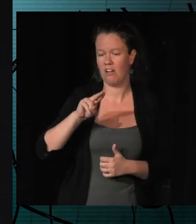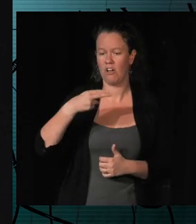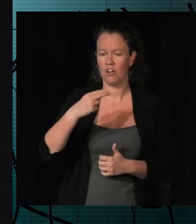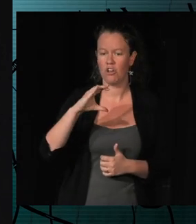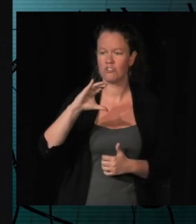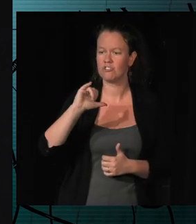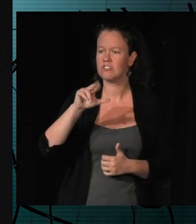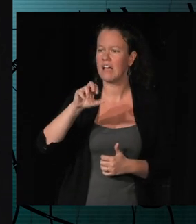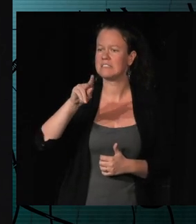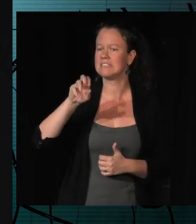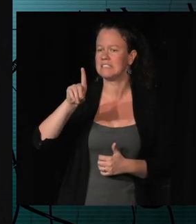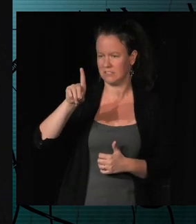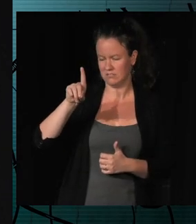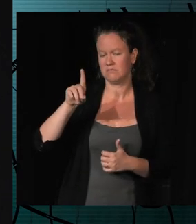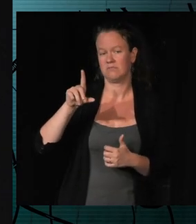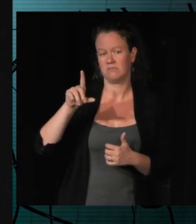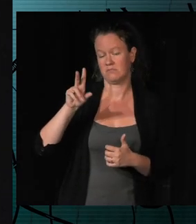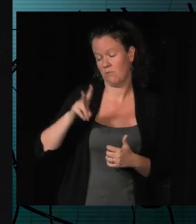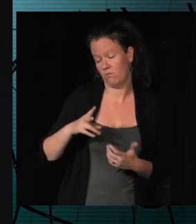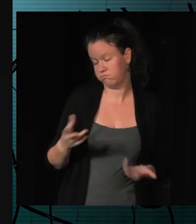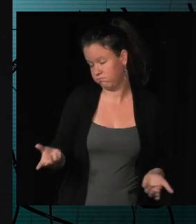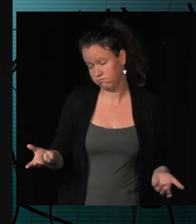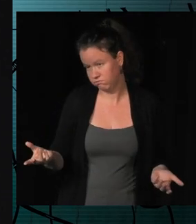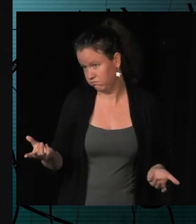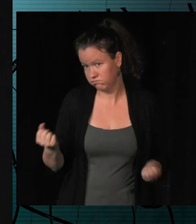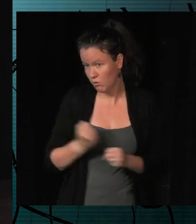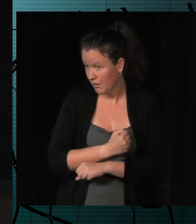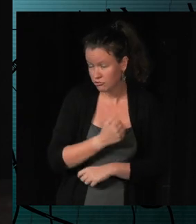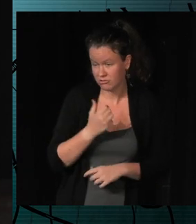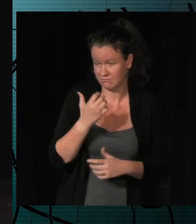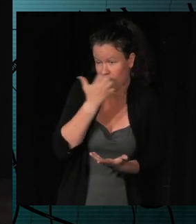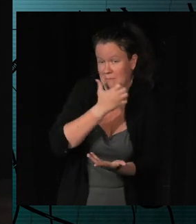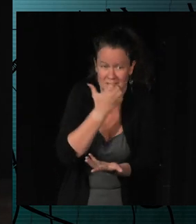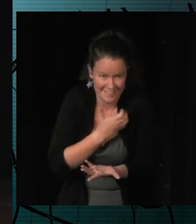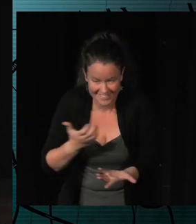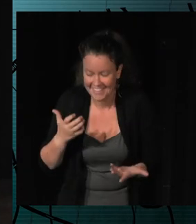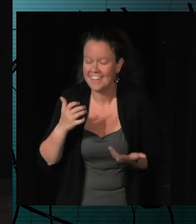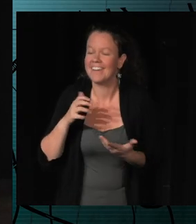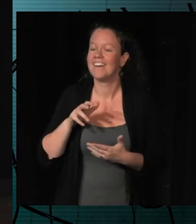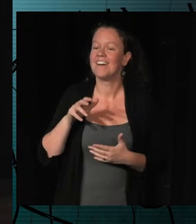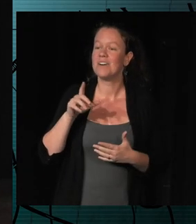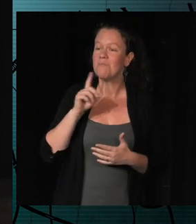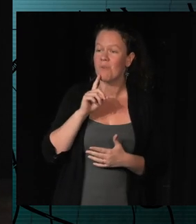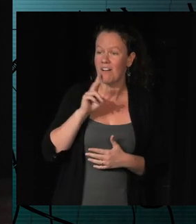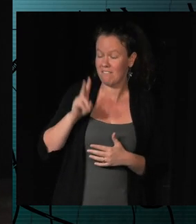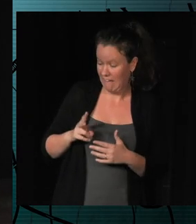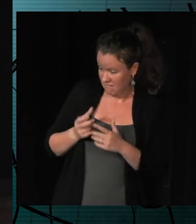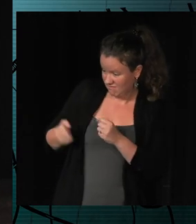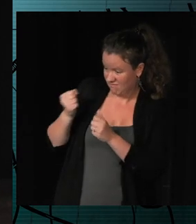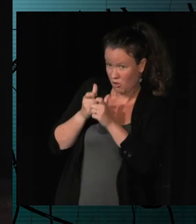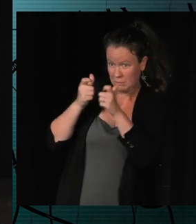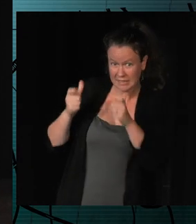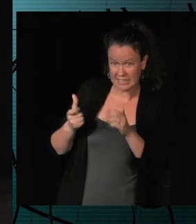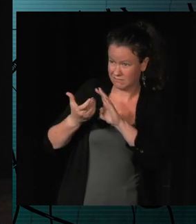Borderlands eu des catastrophes ouais non assez Maou ça reste compliqué qu il y a biochoc qui est en développement de depuis des années qu' a un très